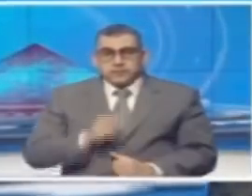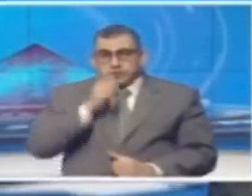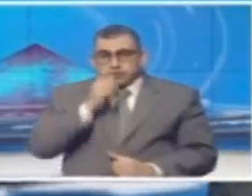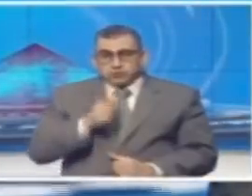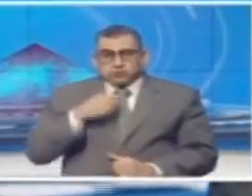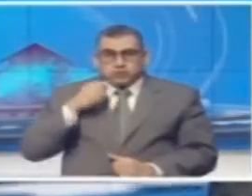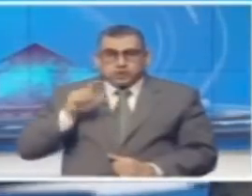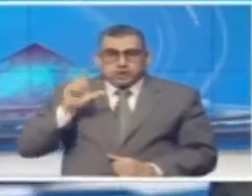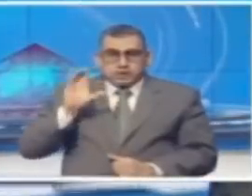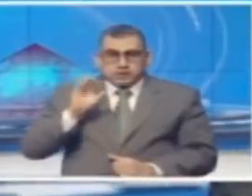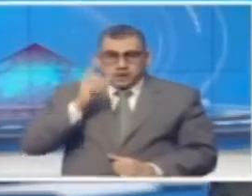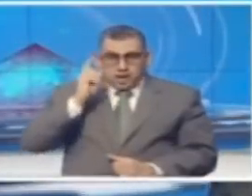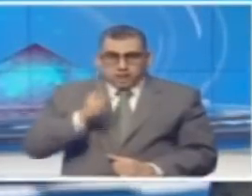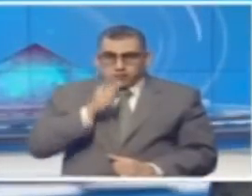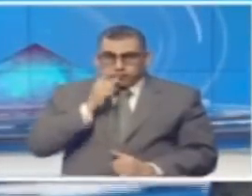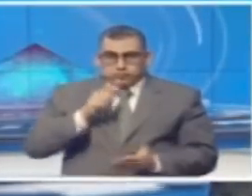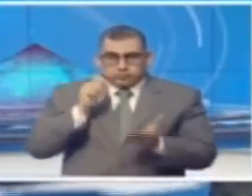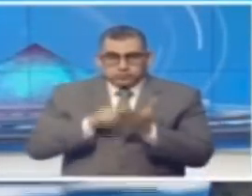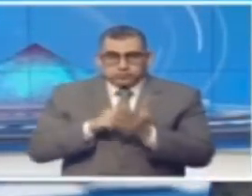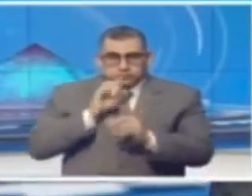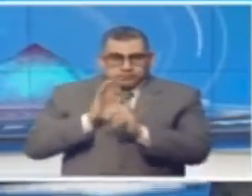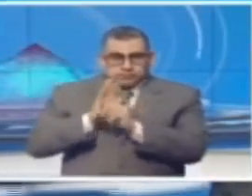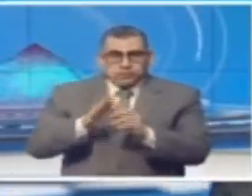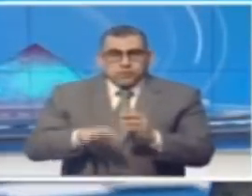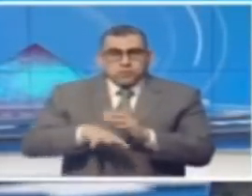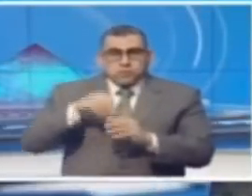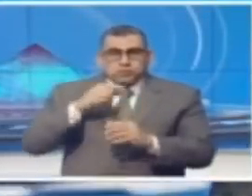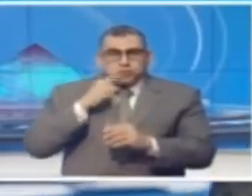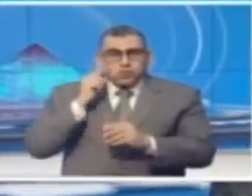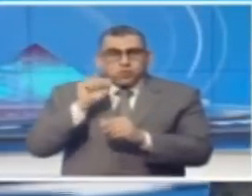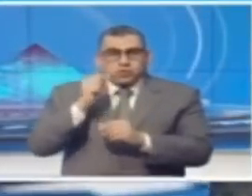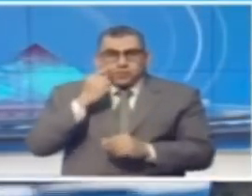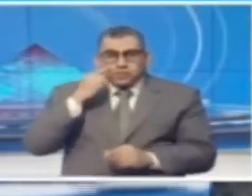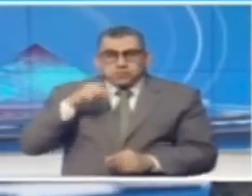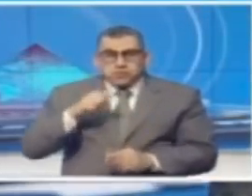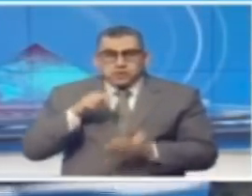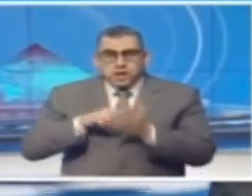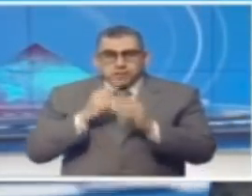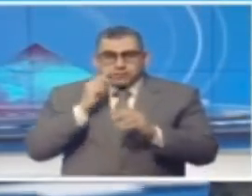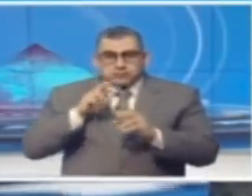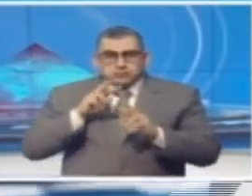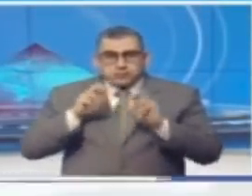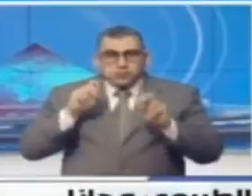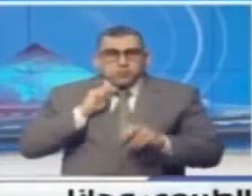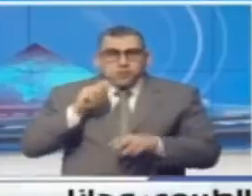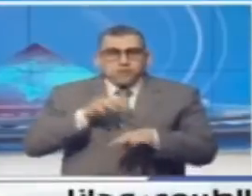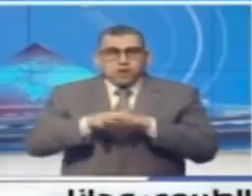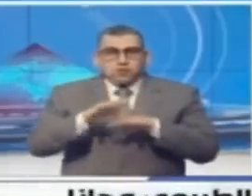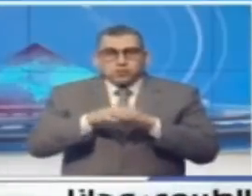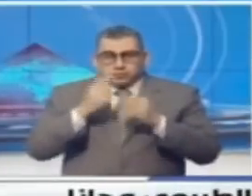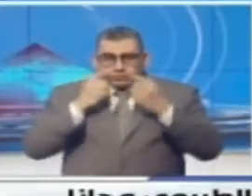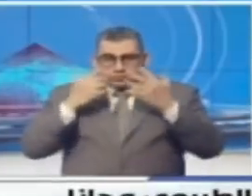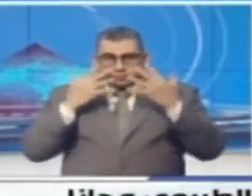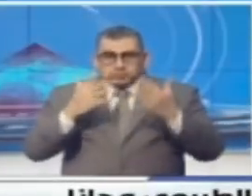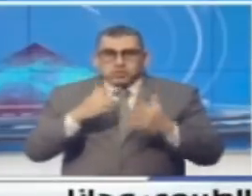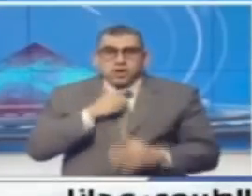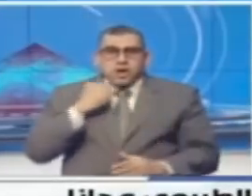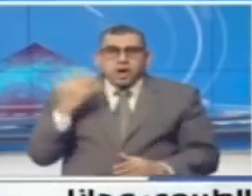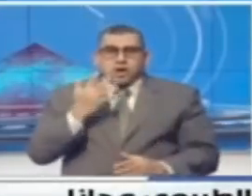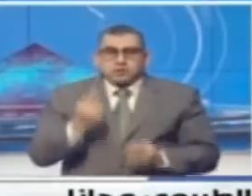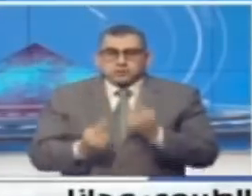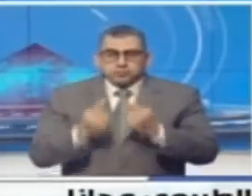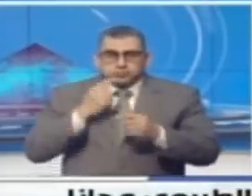تنفيذا لتوجيهات الرئيس عبد الفتاح السيسي بدعم مشروع الهوية البصرية وتحويل محافظة أسوان إلى مدينة